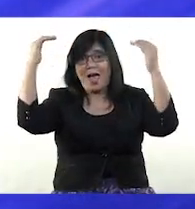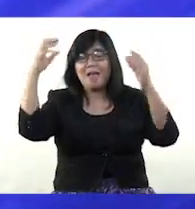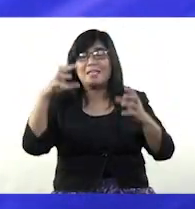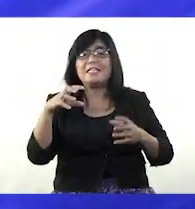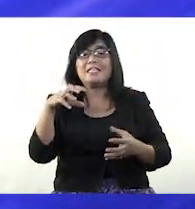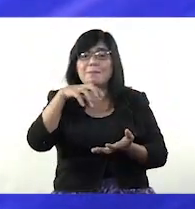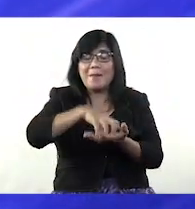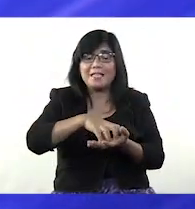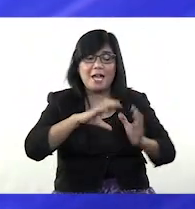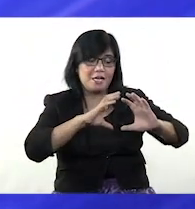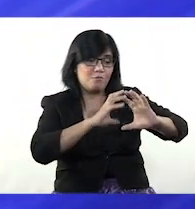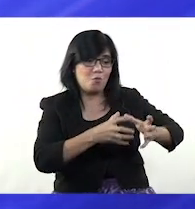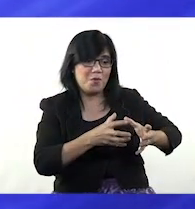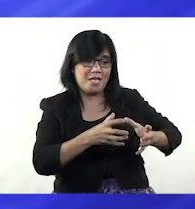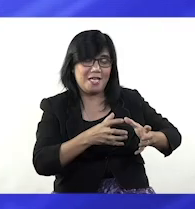Usahakanlah